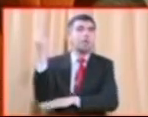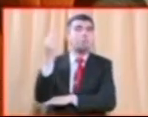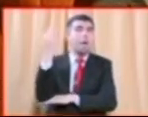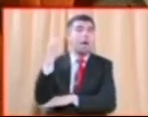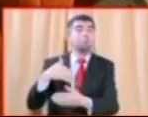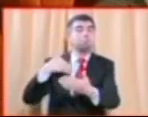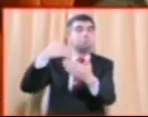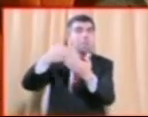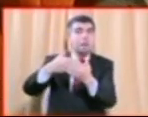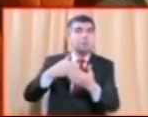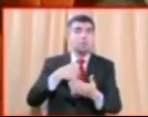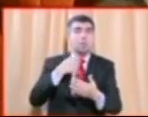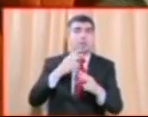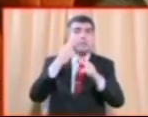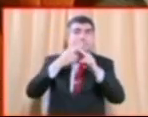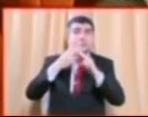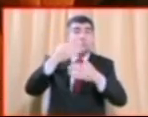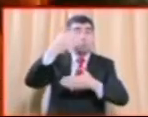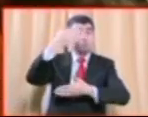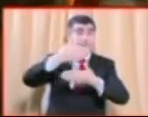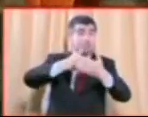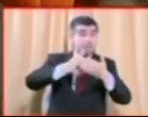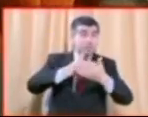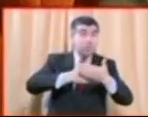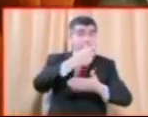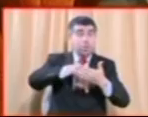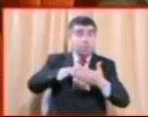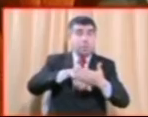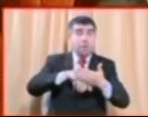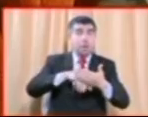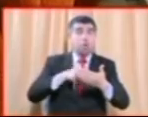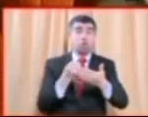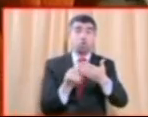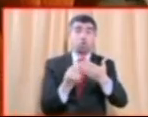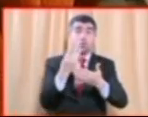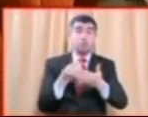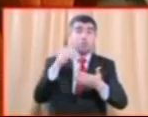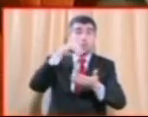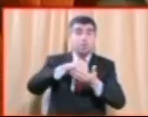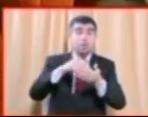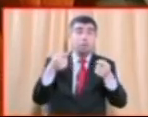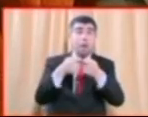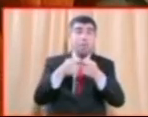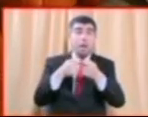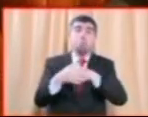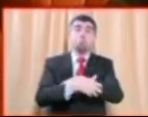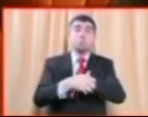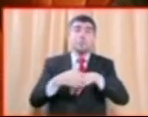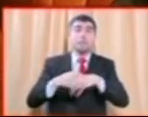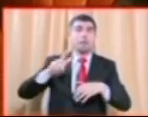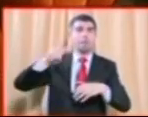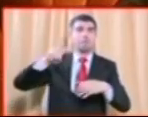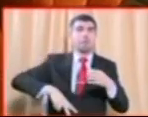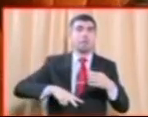اللائحة ديال التلامذ، تنقول التلامذ اللي غادي يحطوا الدخل ديالهم يتعرف على مستوى الليسي،